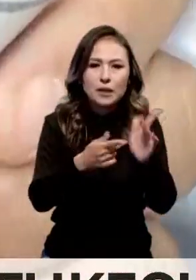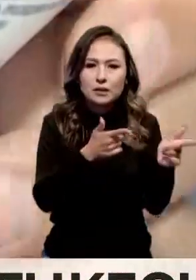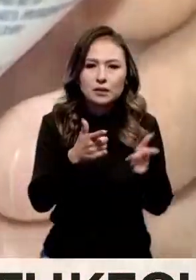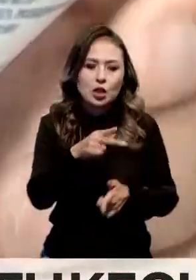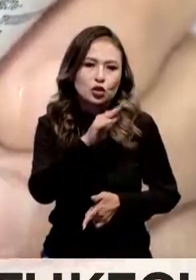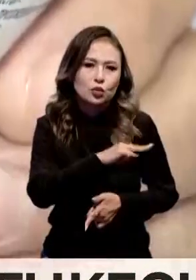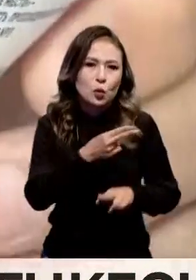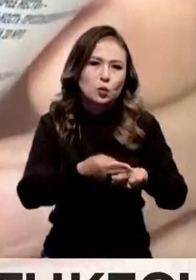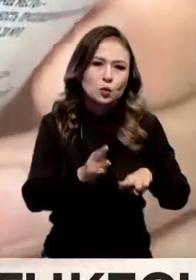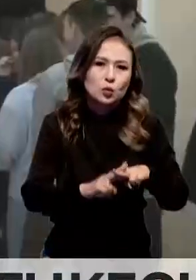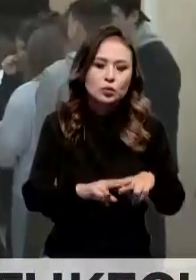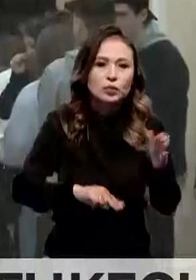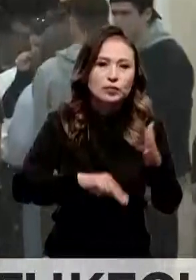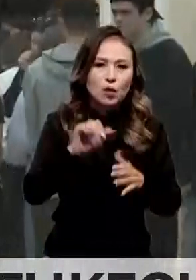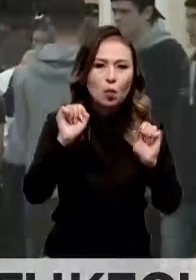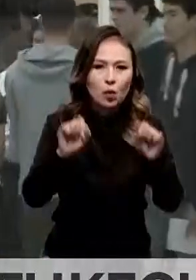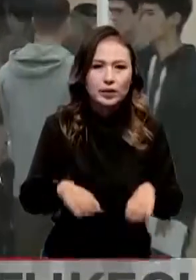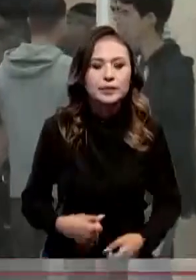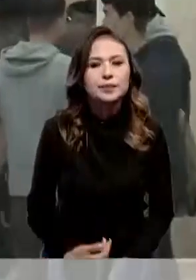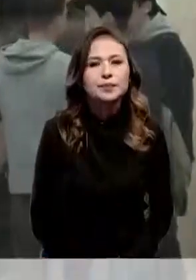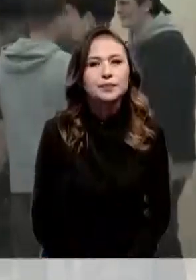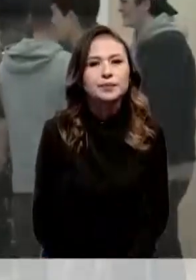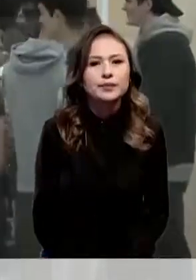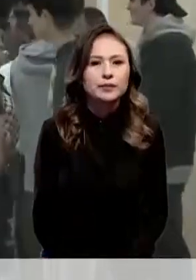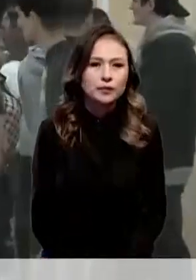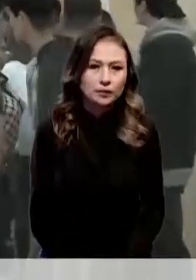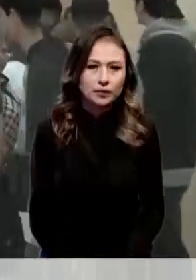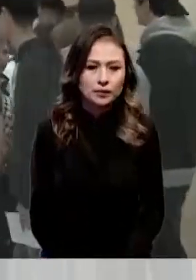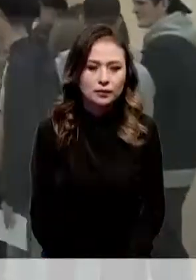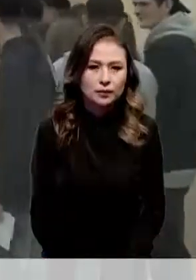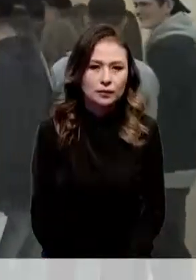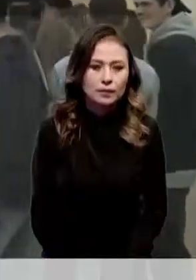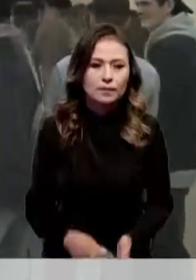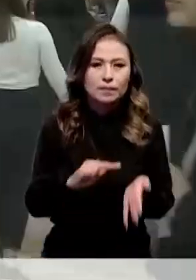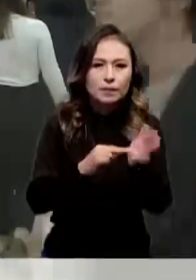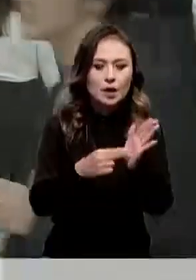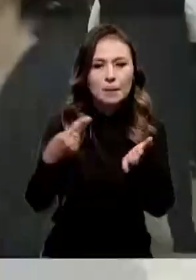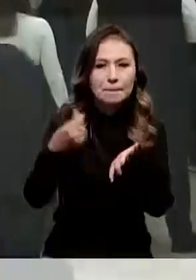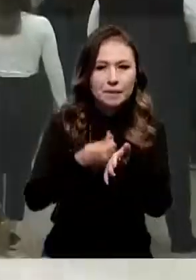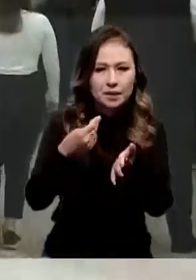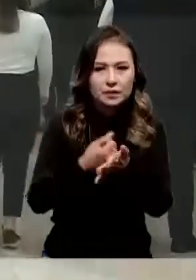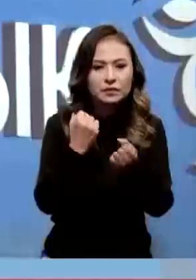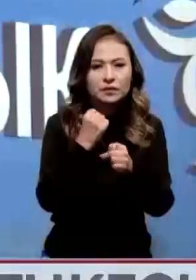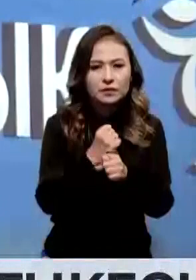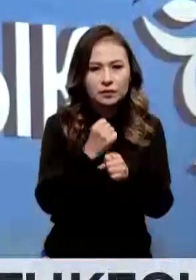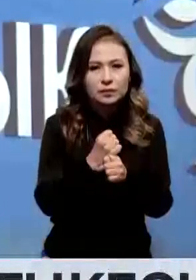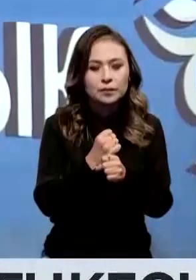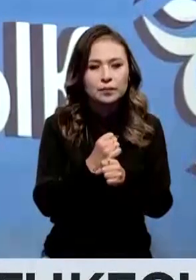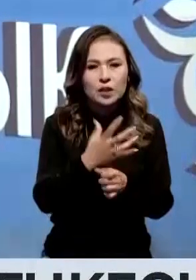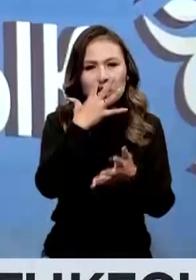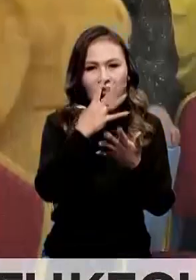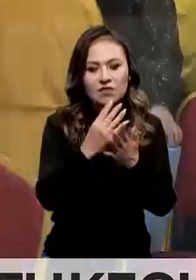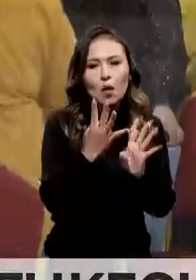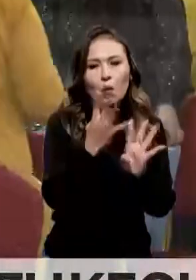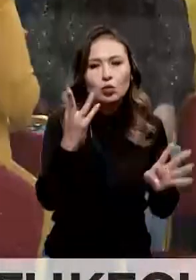Сол себепті шарадан күтері көп. Мен ауылда жұмыс істеп жатырмын, өйткені маған үй береді, істемақы береді. Былай қазір қарап жатырмын. Өз кезегінде